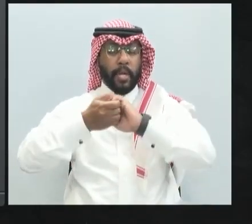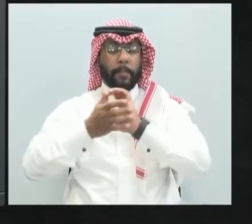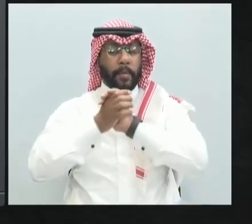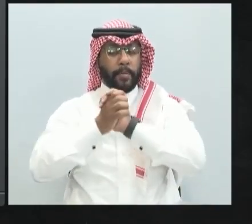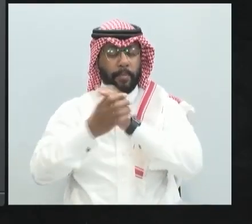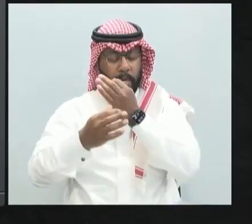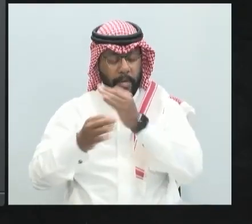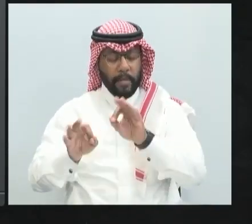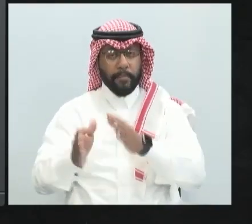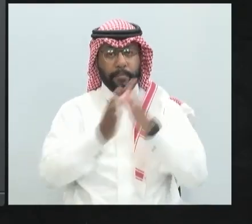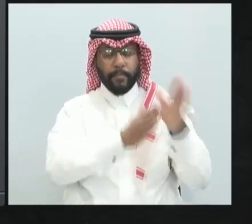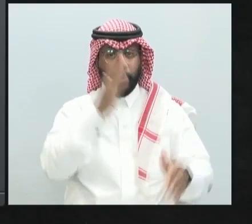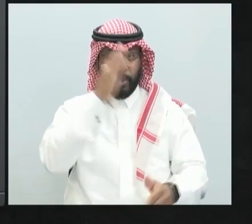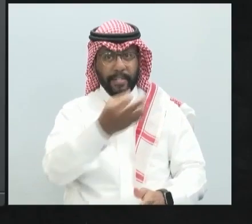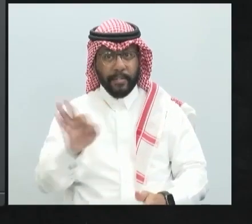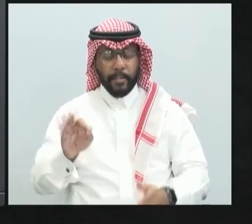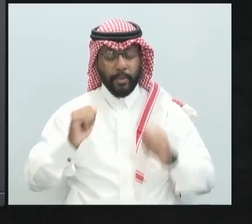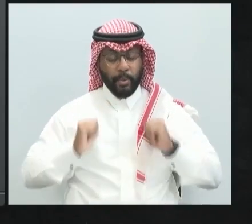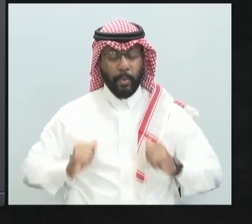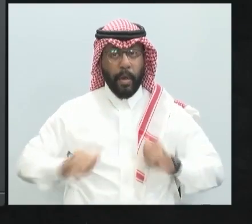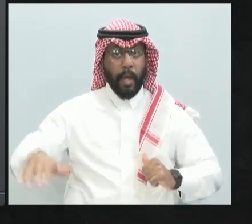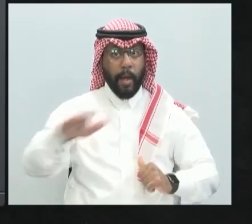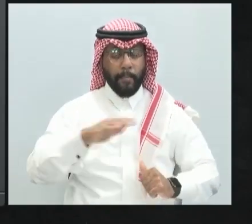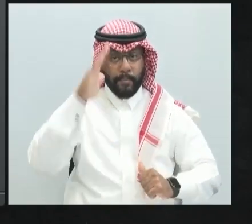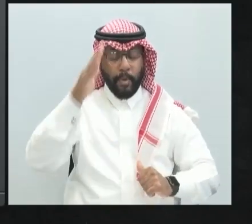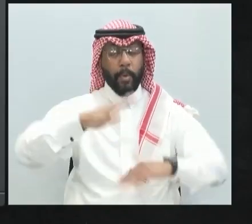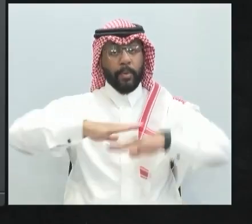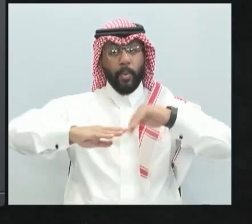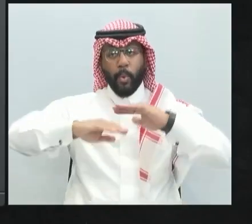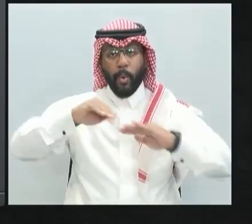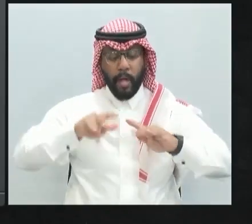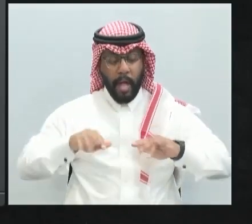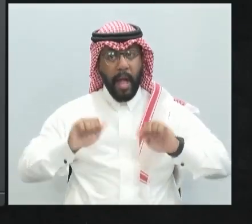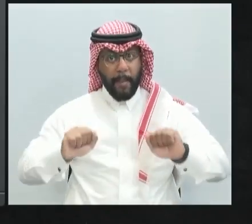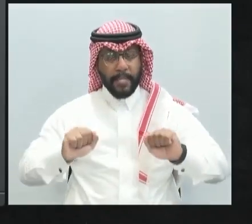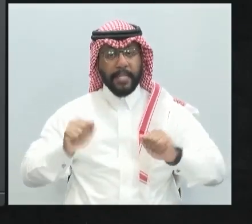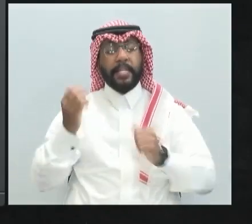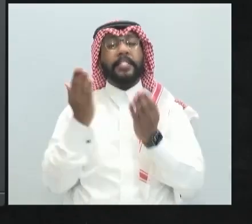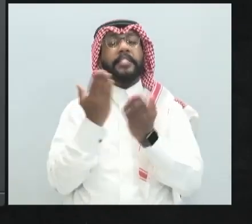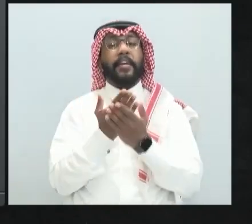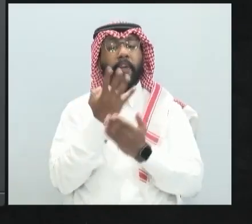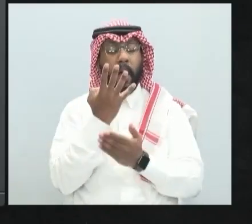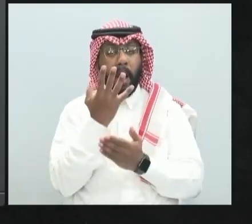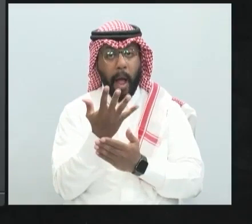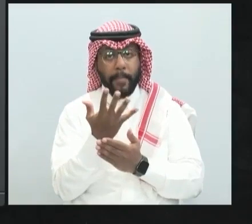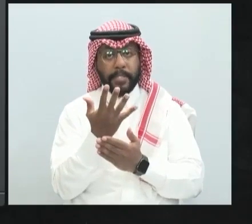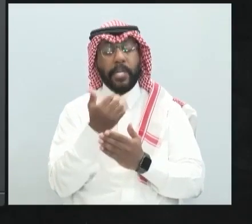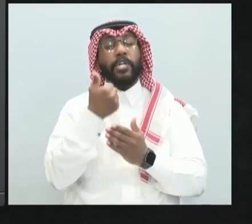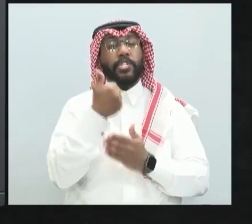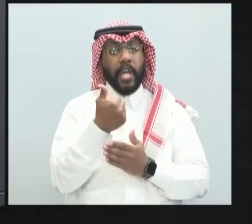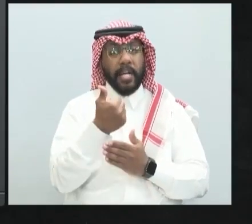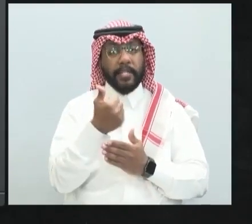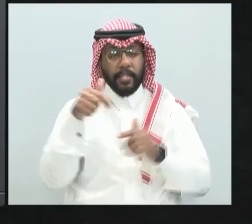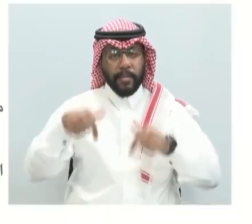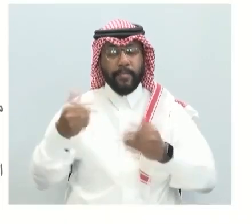وصحبه اجمعين ارحب بكم طلابي الاعزاء في مادتنا المهارات الرقميه للصف الخامس والسادس الابتدائي للفصل الدراسي